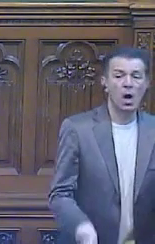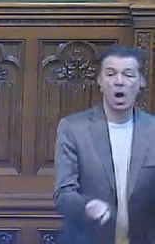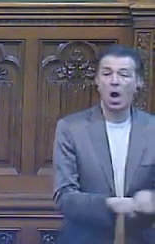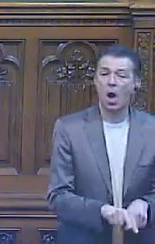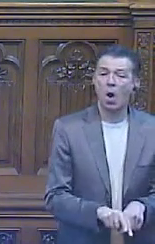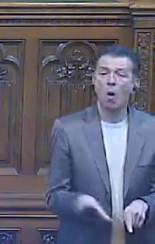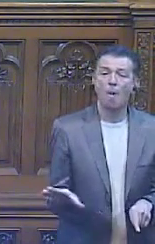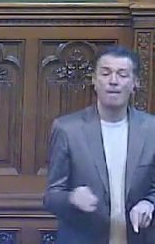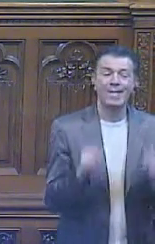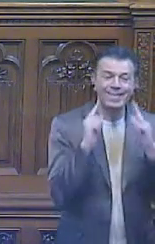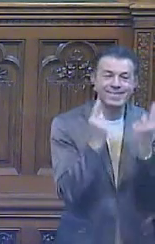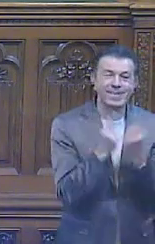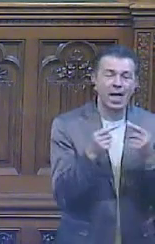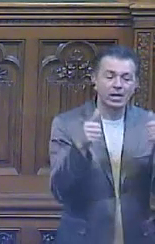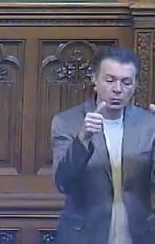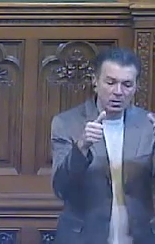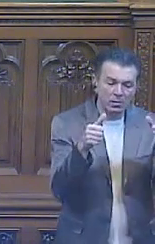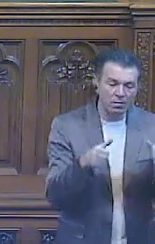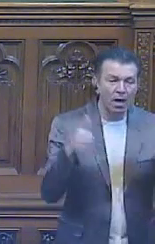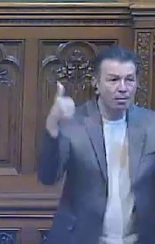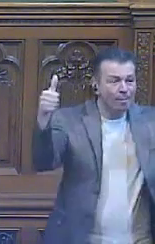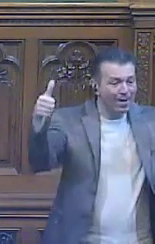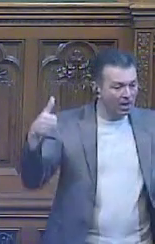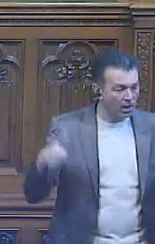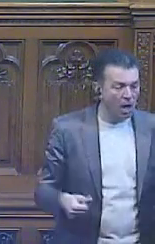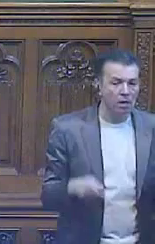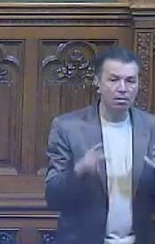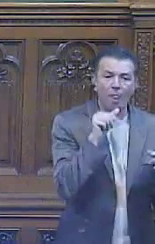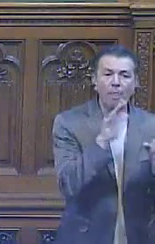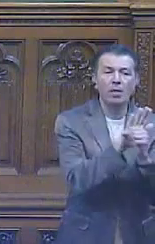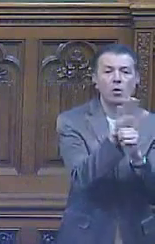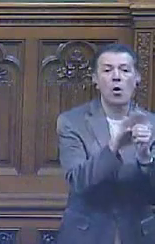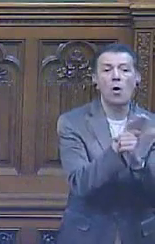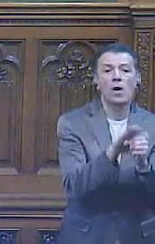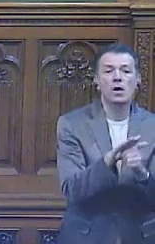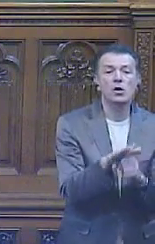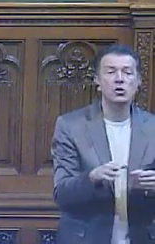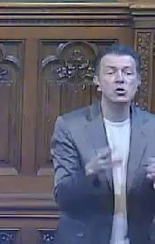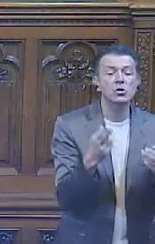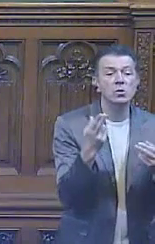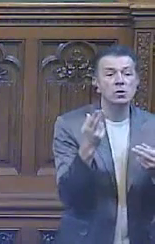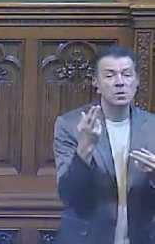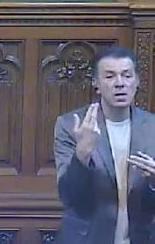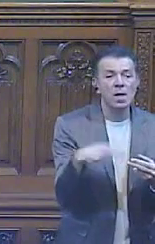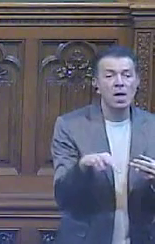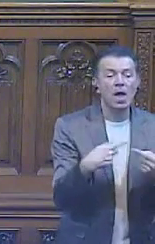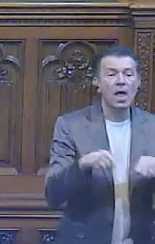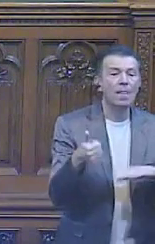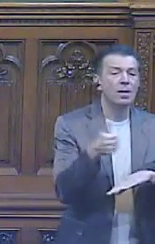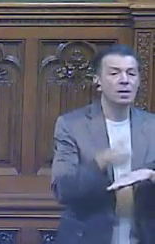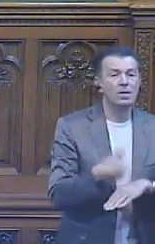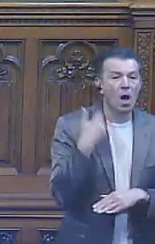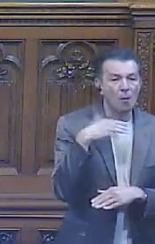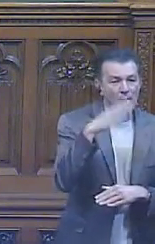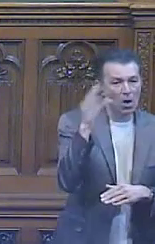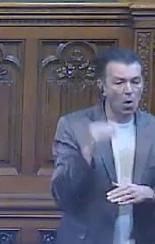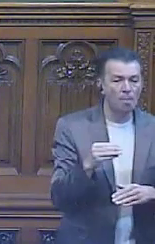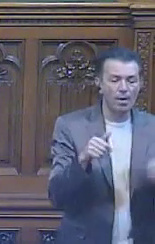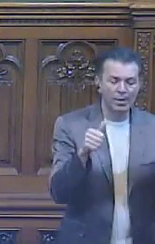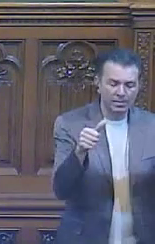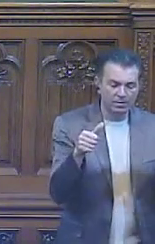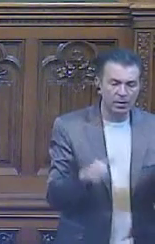Ihren Inseraten und Plakaten nicht darüber hinwegtäuschen können, wenn der Herr Landeshauptmann Häupl hier inseriert in Tageszeitungen,